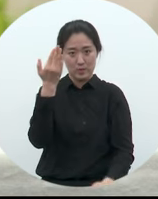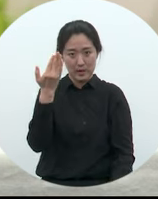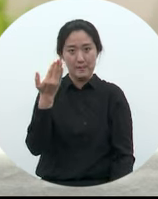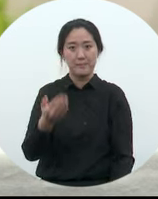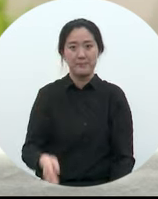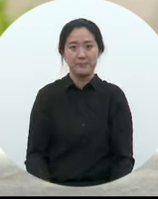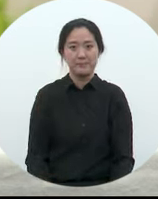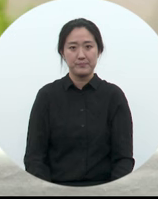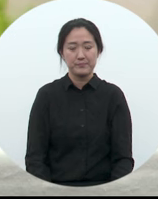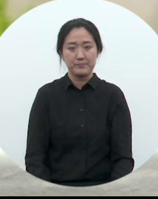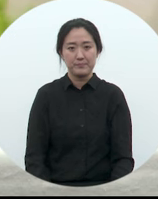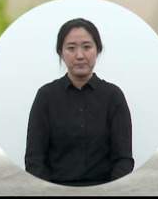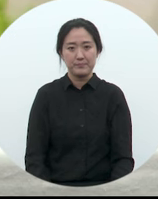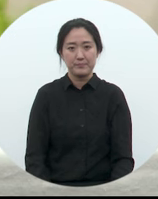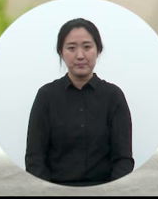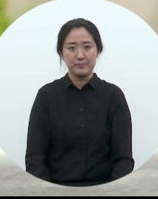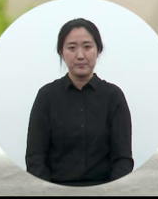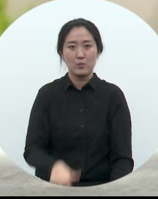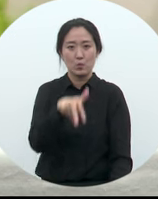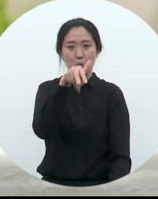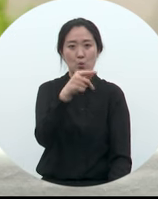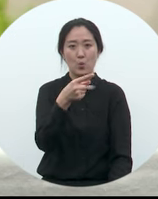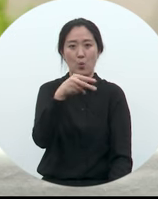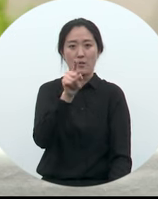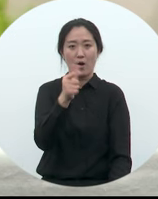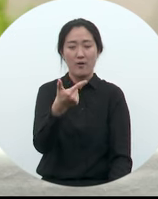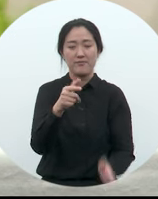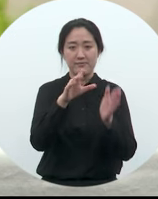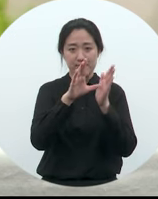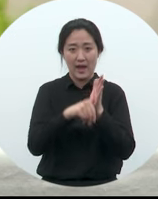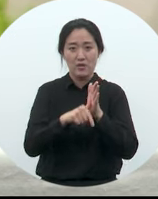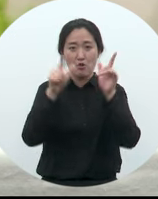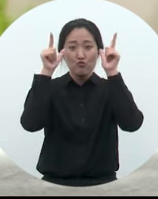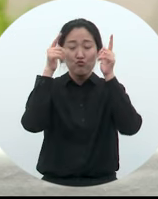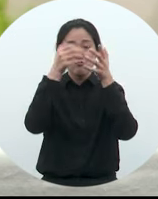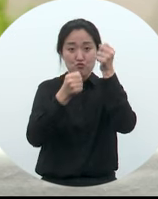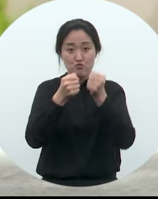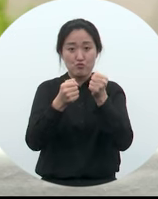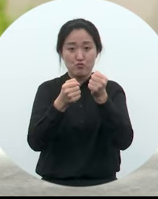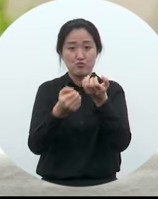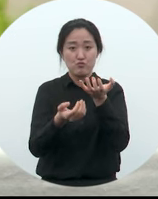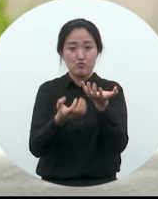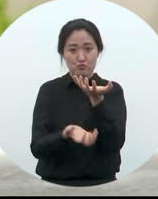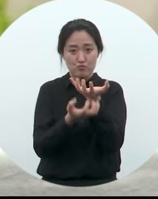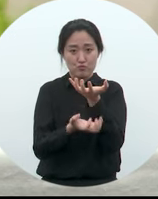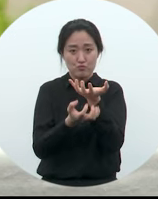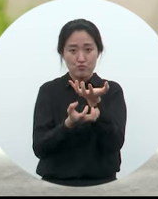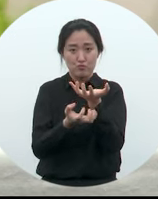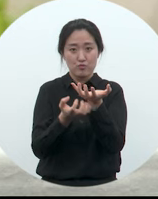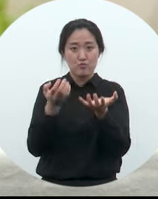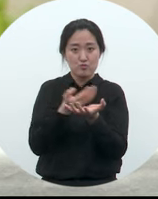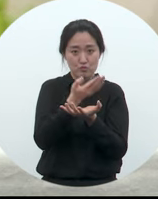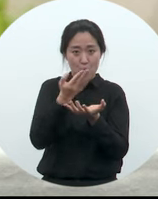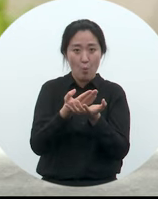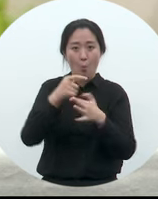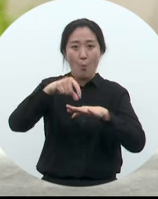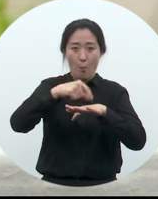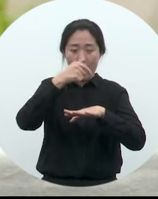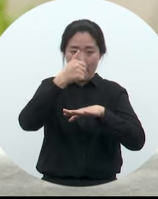많이 써왔던 그런 음식이라고 보시면 되겠습니다. 조선왕조실록에도 타락죽 얘기가 많이